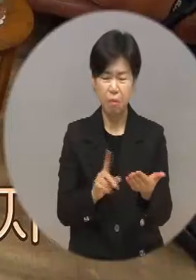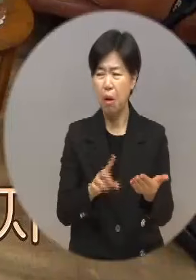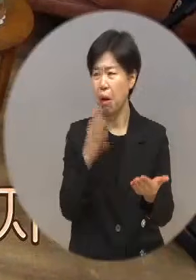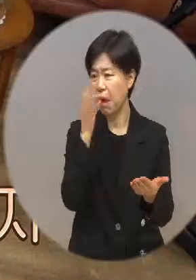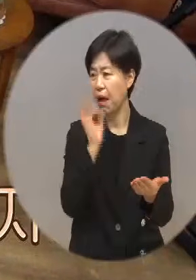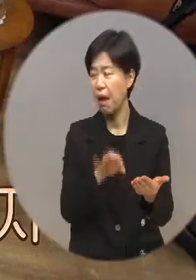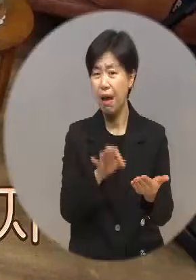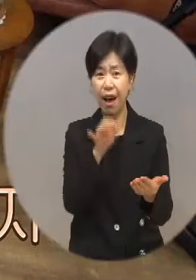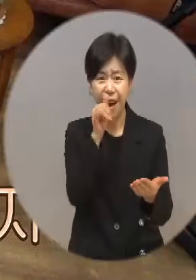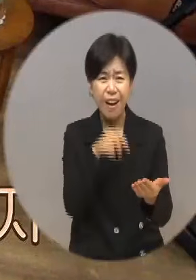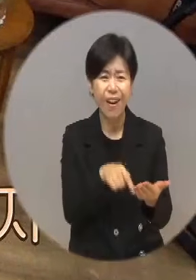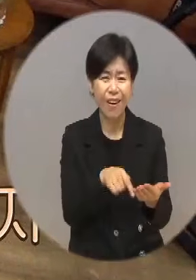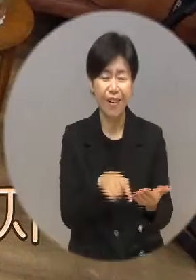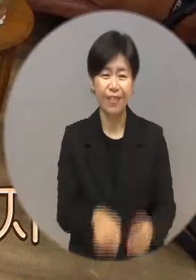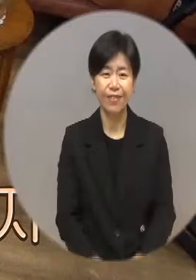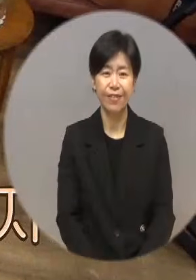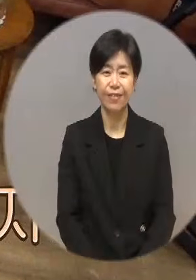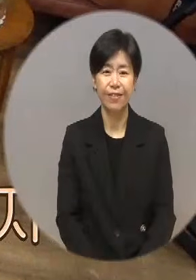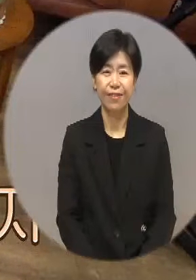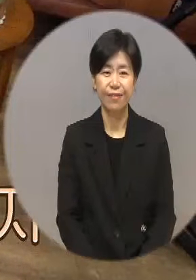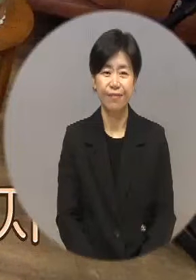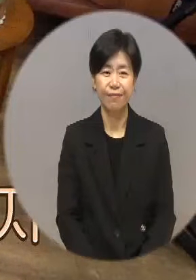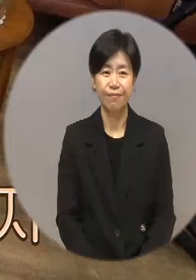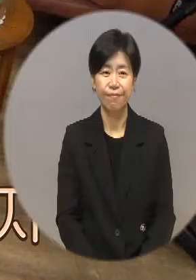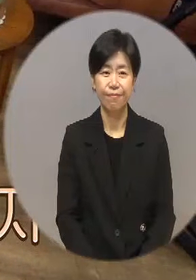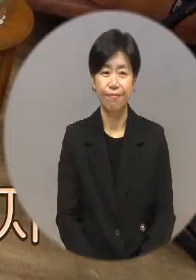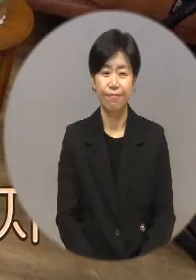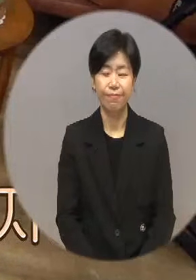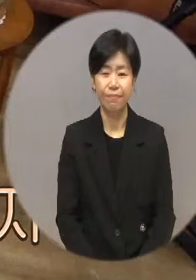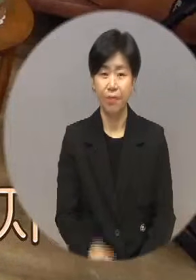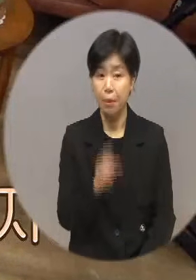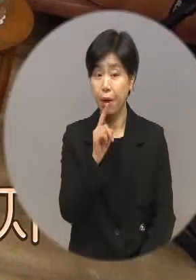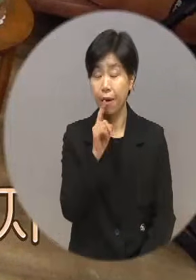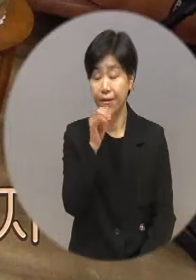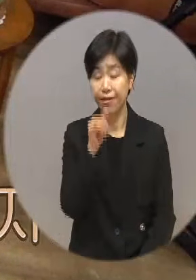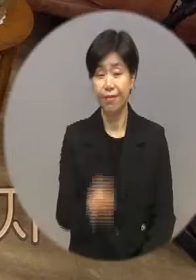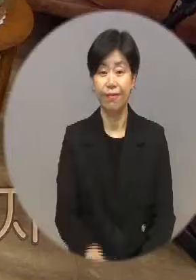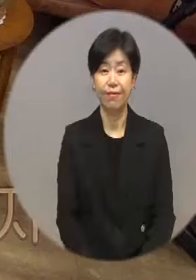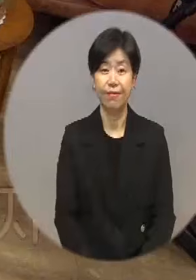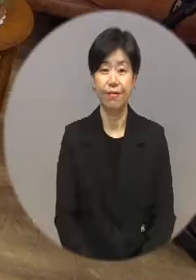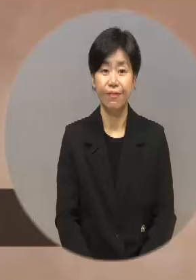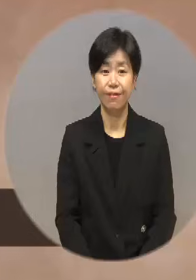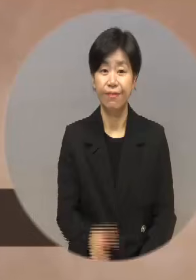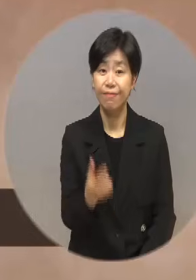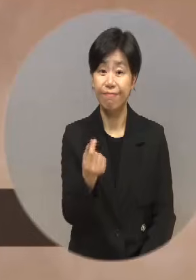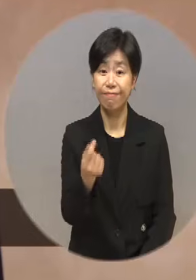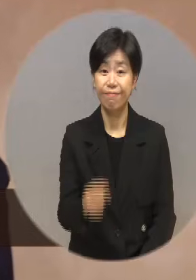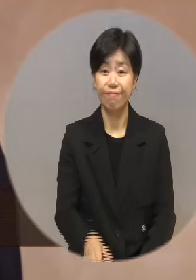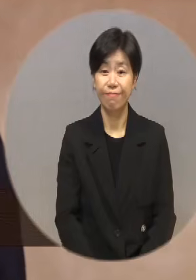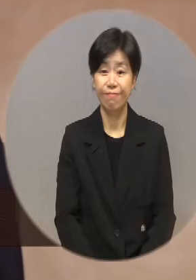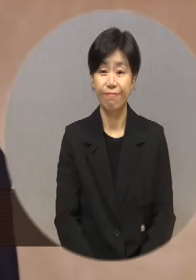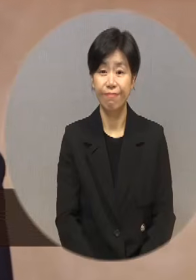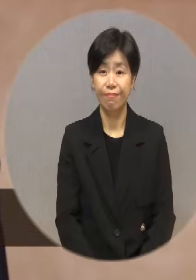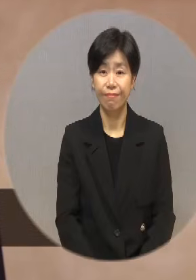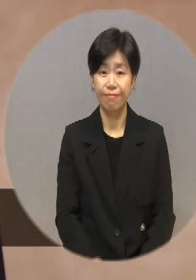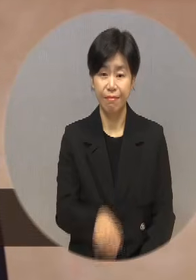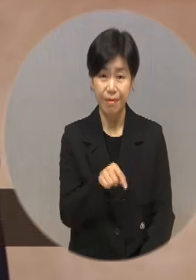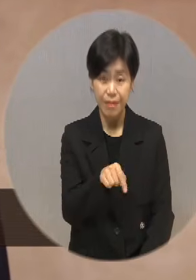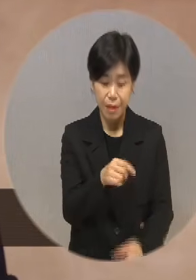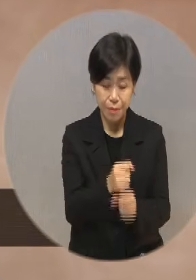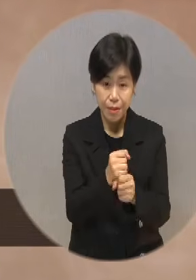좀 떨어졌구나. 맞아요. 그렇게도 됐다는 표현을 설이 있더라고요. 아니 뭐 너무 고급 재료가 들어가는